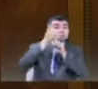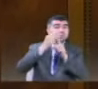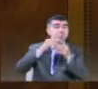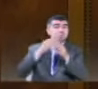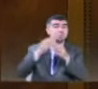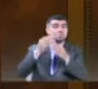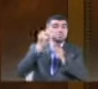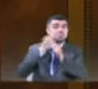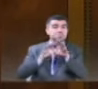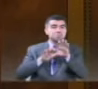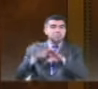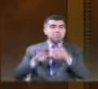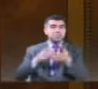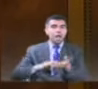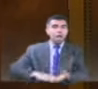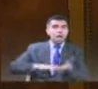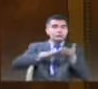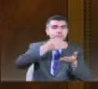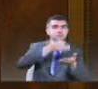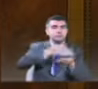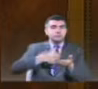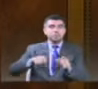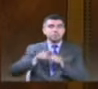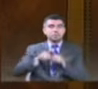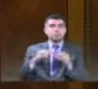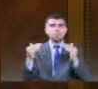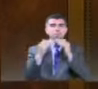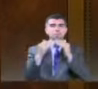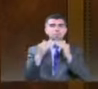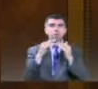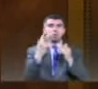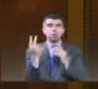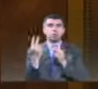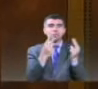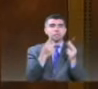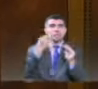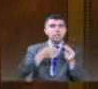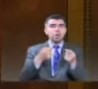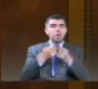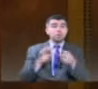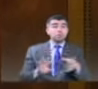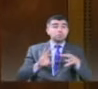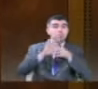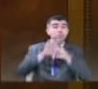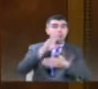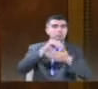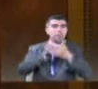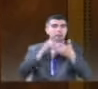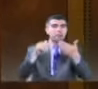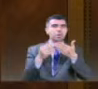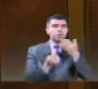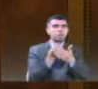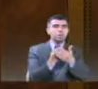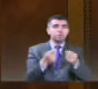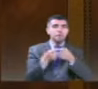العمل الذي تم إقراره من الطرفين في إطار اتفاق الشراكة وخطة عمل